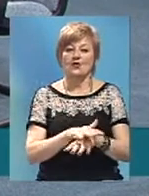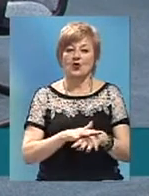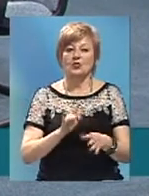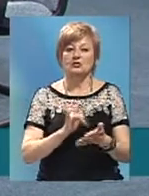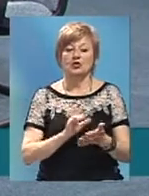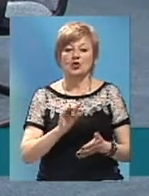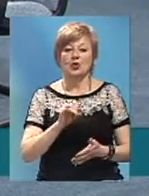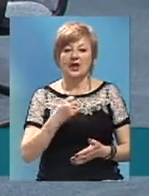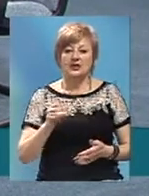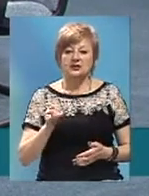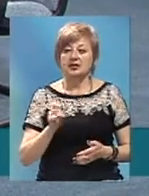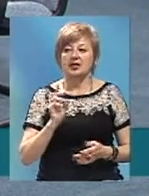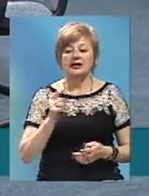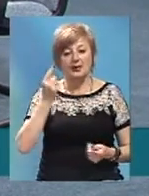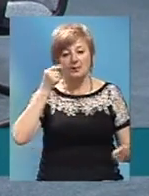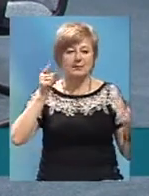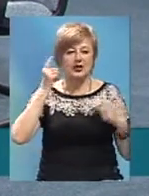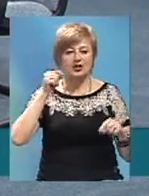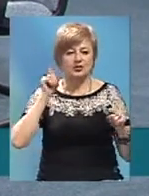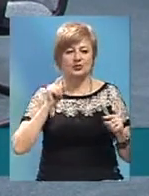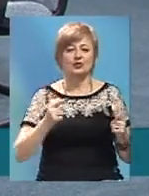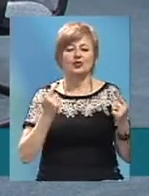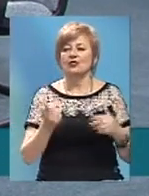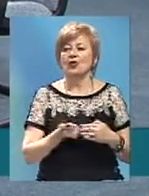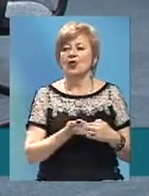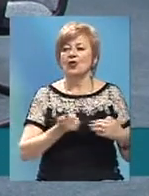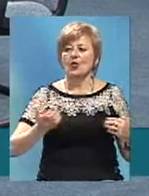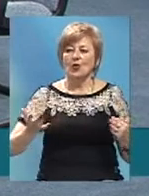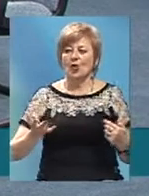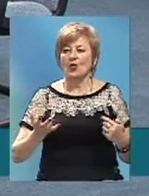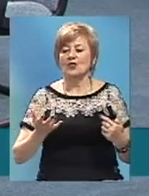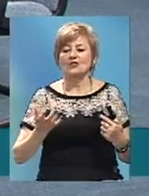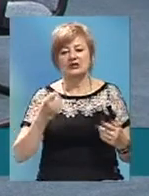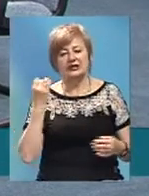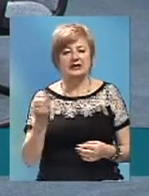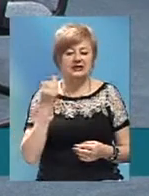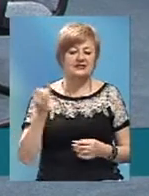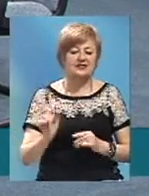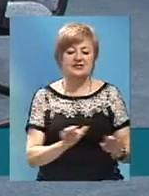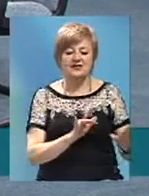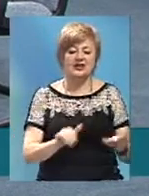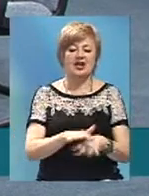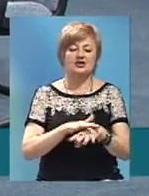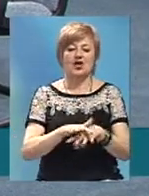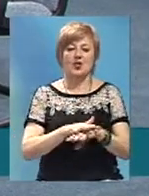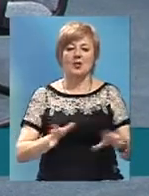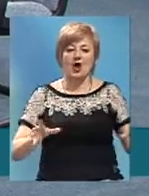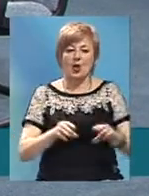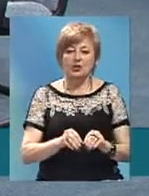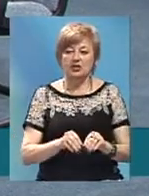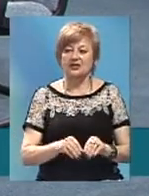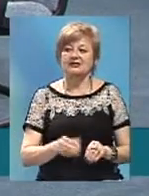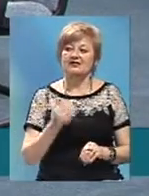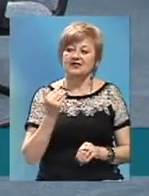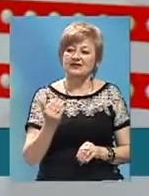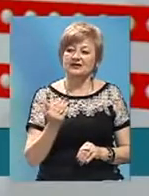UA», голова, яка напридумувала таку величезну кількість цікавезних ініціатив, рухів, громадських об'єднань. Ви що, ви